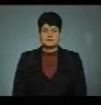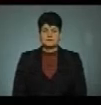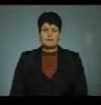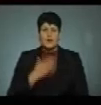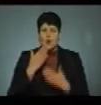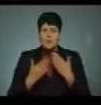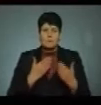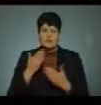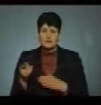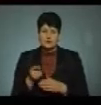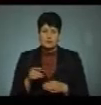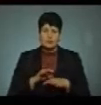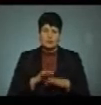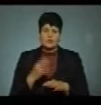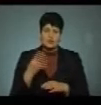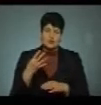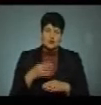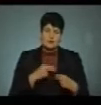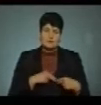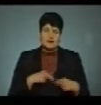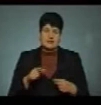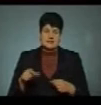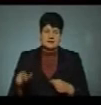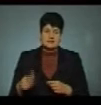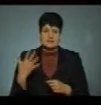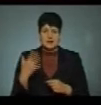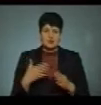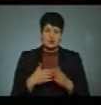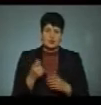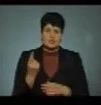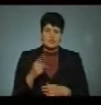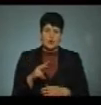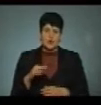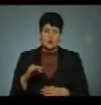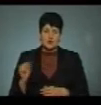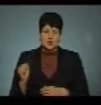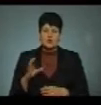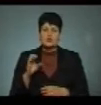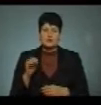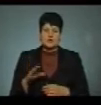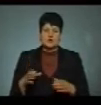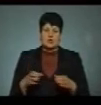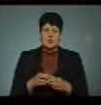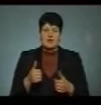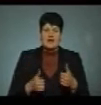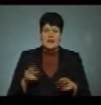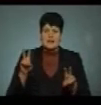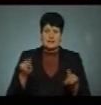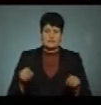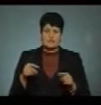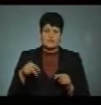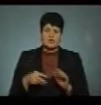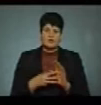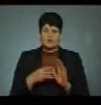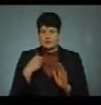Опитування в Тернополі проводили близько 40 працівників з 5 по 11 лютого. Соціологічна група «Рейтинг» створена в 2008 році